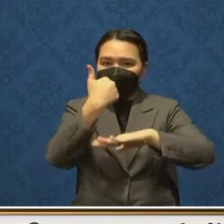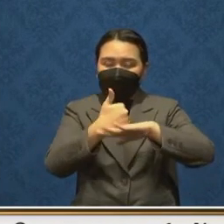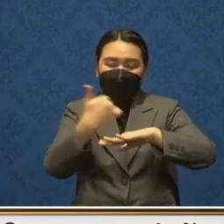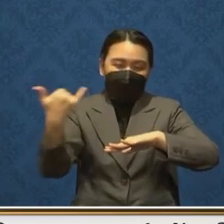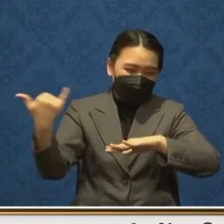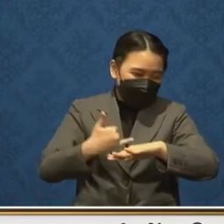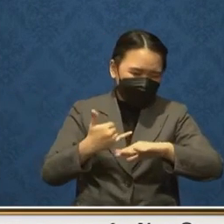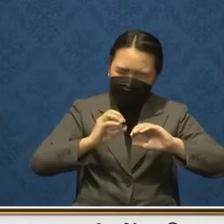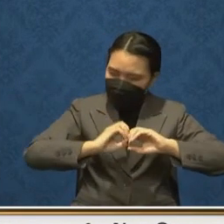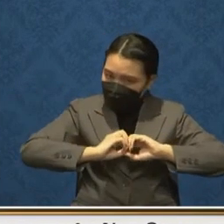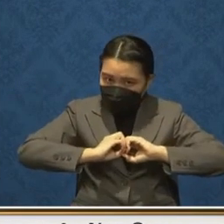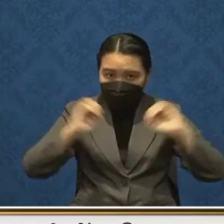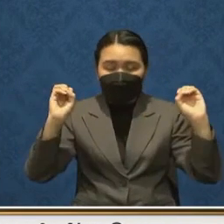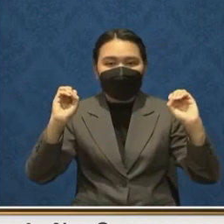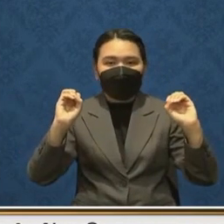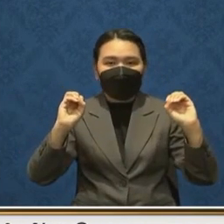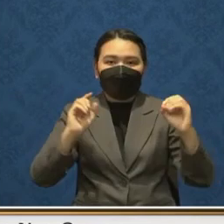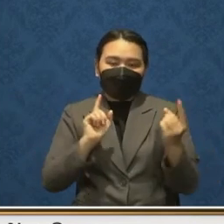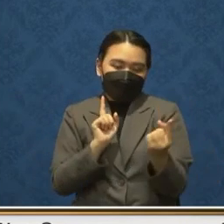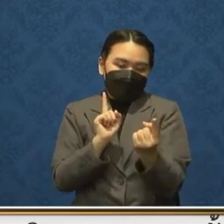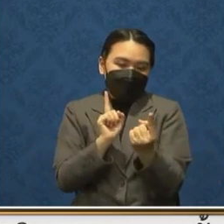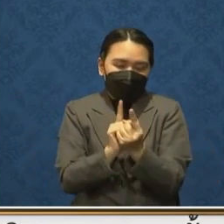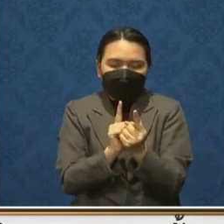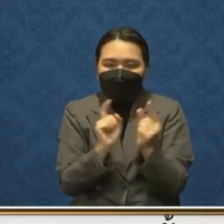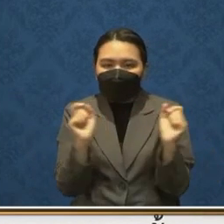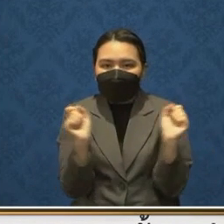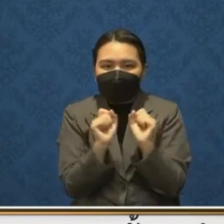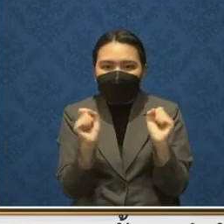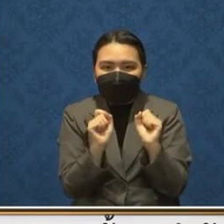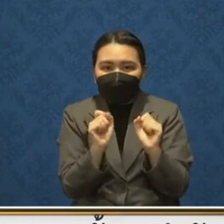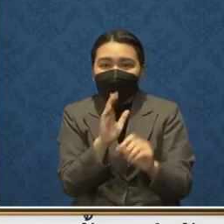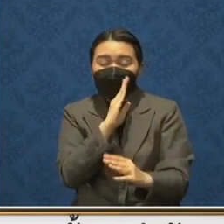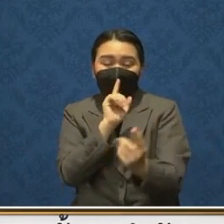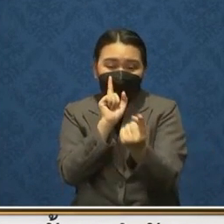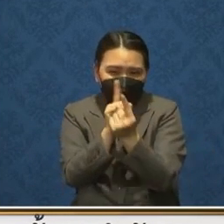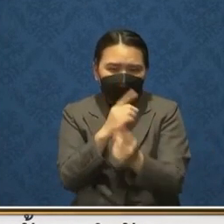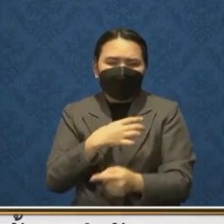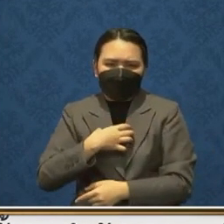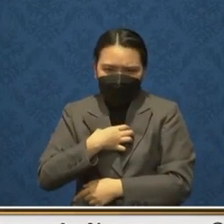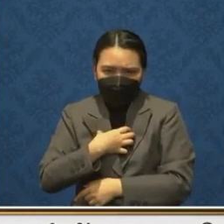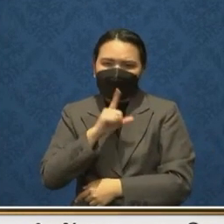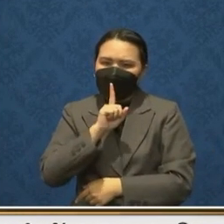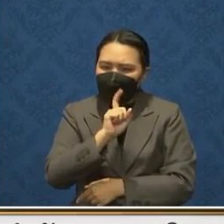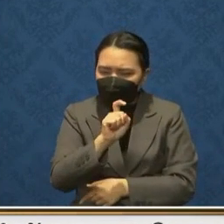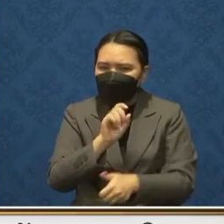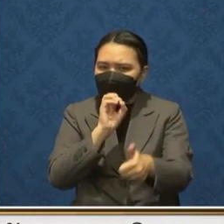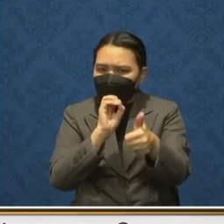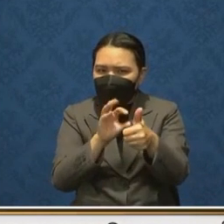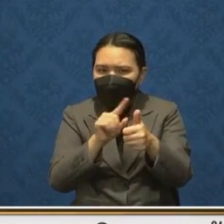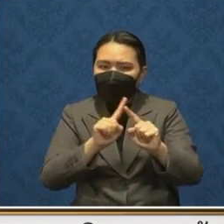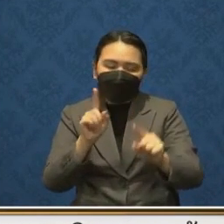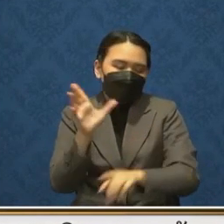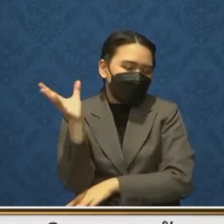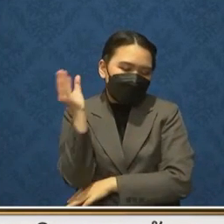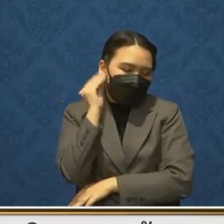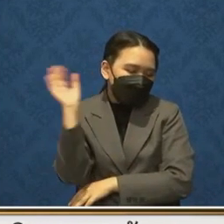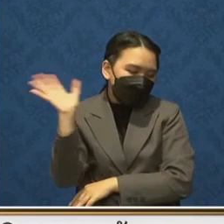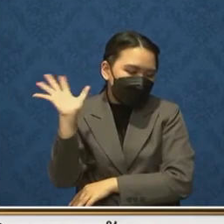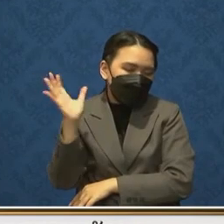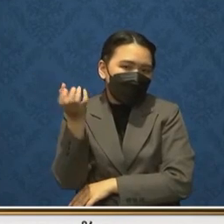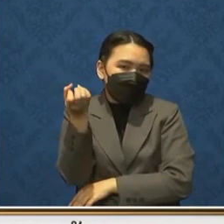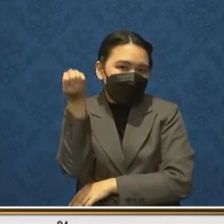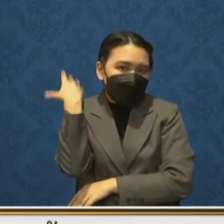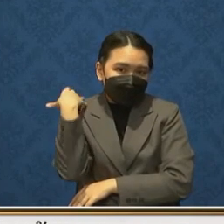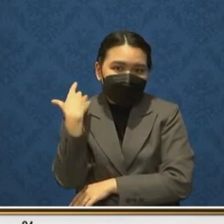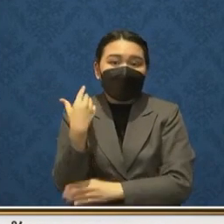texts่กลาพรเจินหนาผมอยากจะถามถ้าจะแนำใเรื่องนดีถท่ไม่ฟั่งการระบาทของครั้นี้